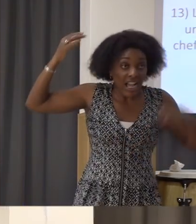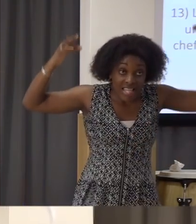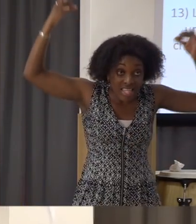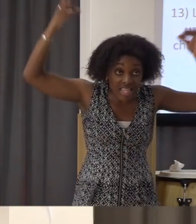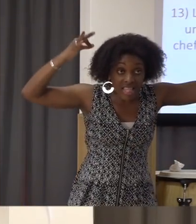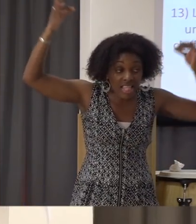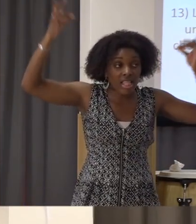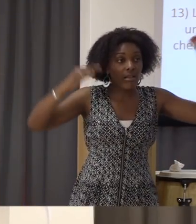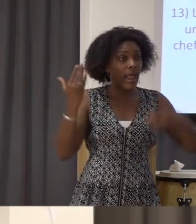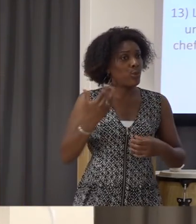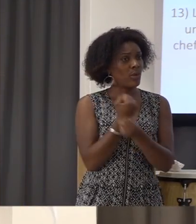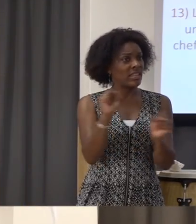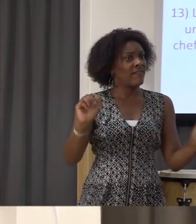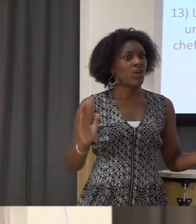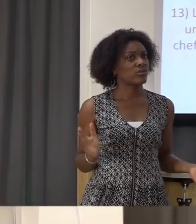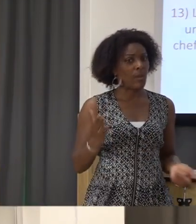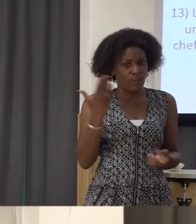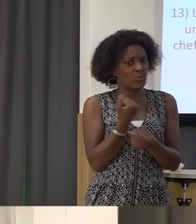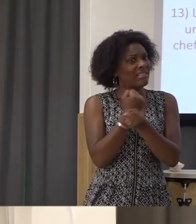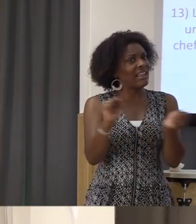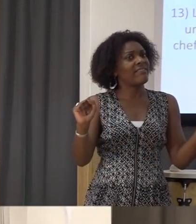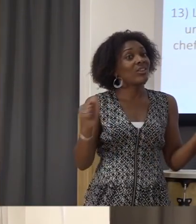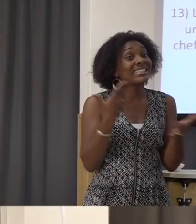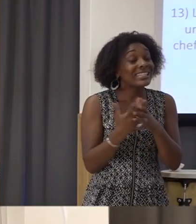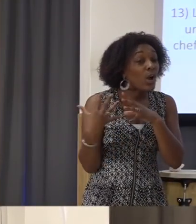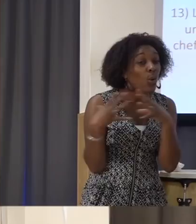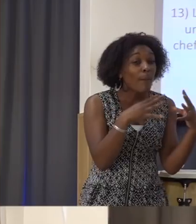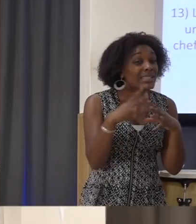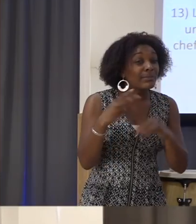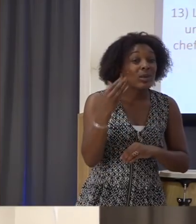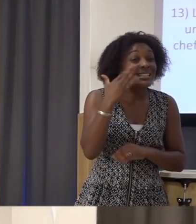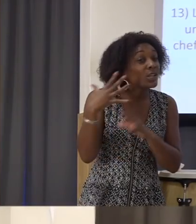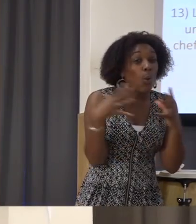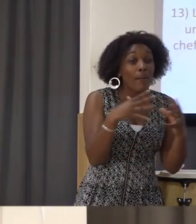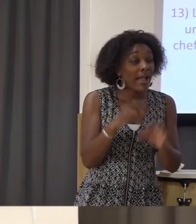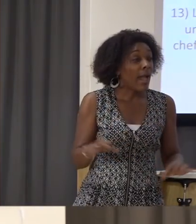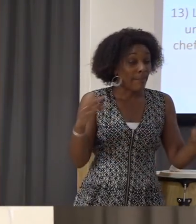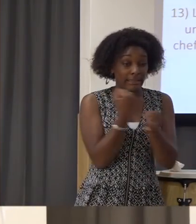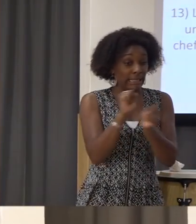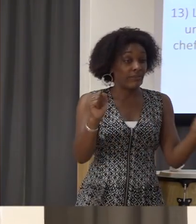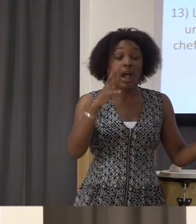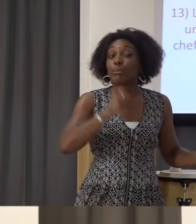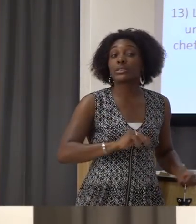Et elle a besoin de délivrance. Et sans le combat spirituel, elle ne peut jamais l'obtenir.